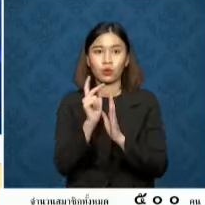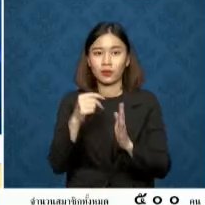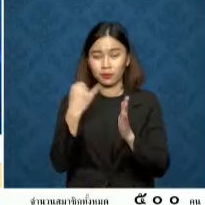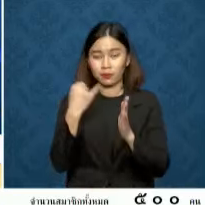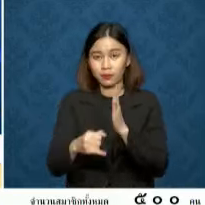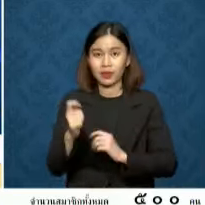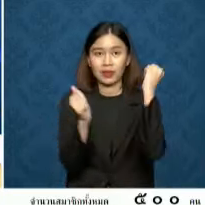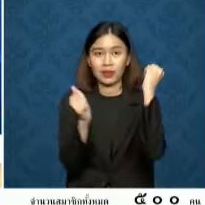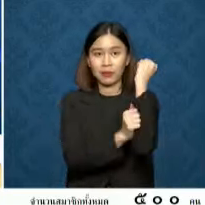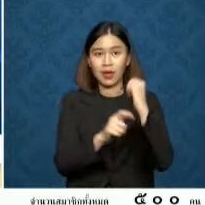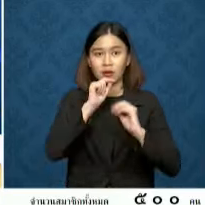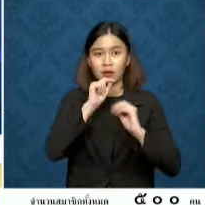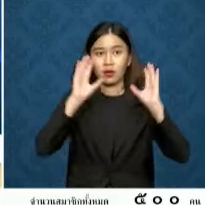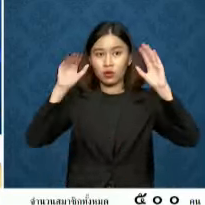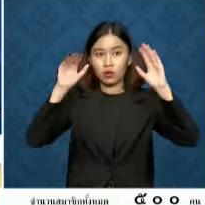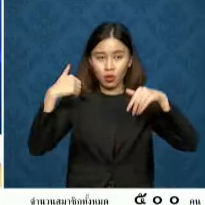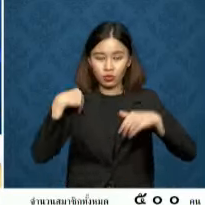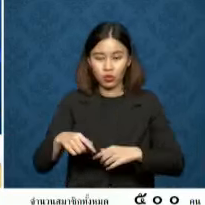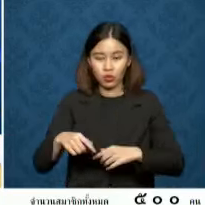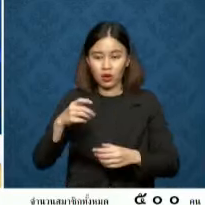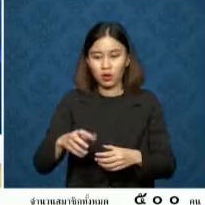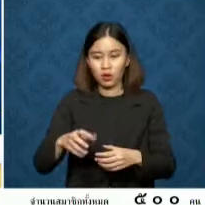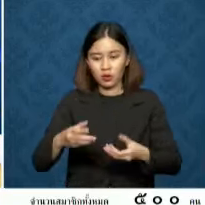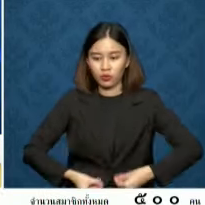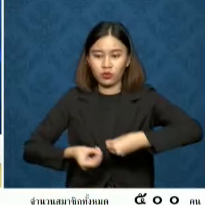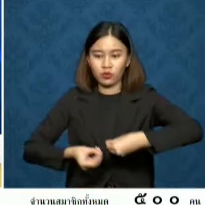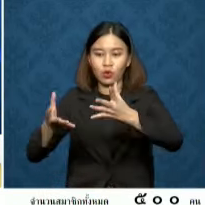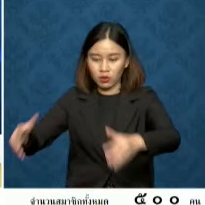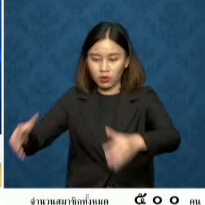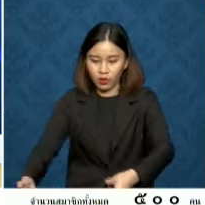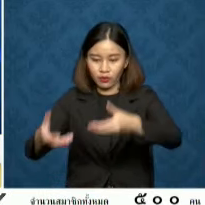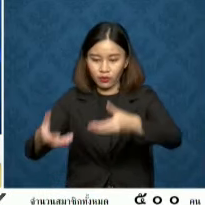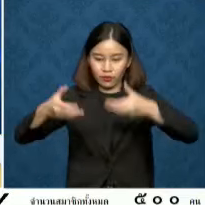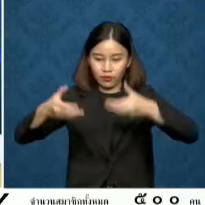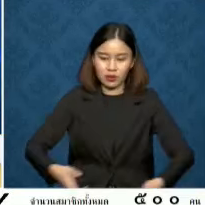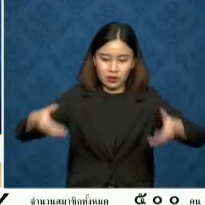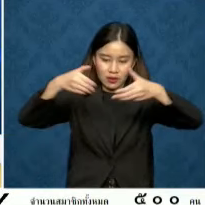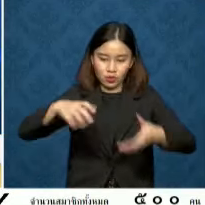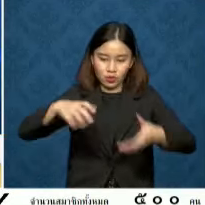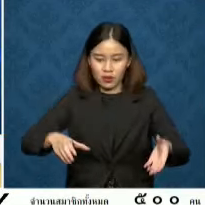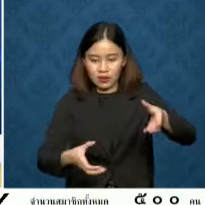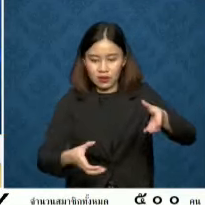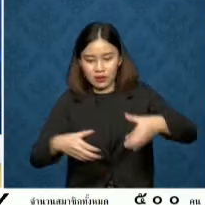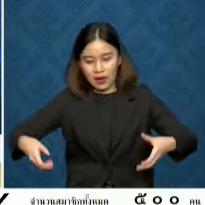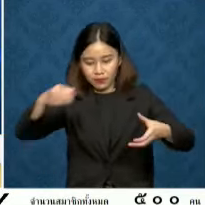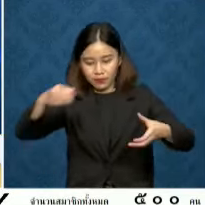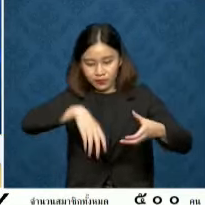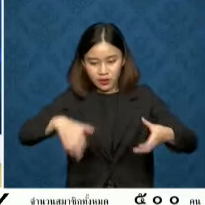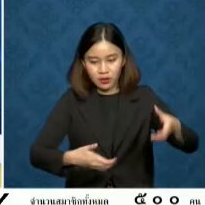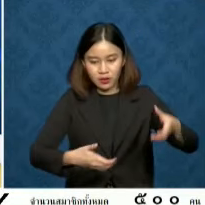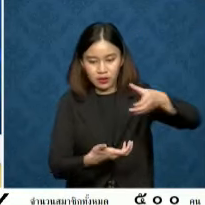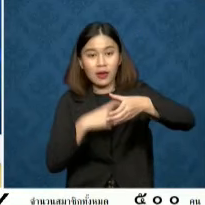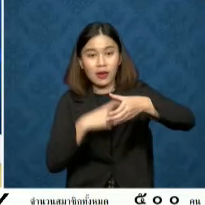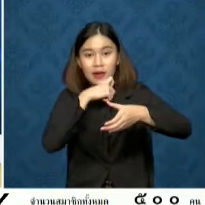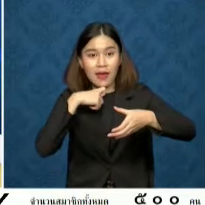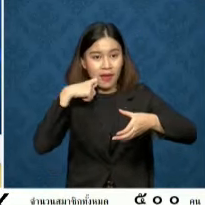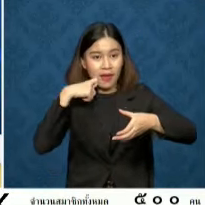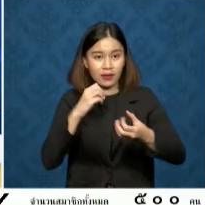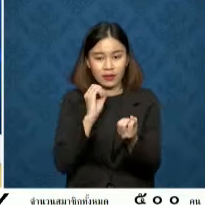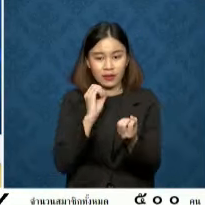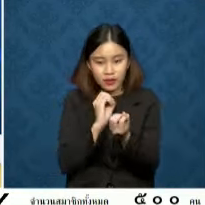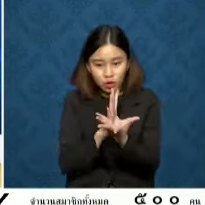าตำรวจเขางมกล่อง DVR ที่เจอจากการโยนทิ้งน้ำไปเนี่ยเขาเอาขึ้นมาเขารีบใส่ถุงดำรีบเทน้ำให้เต็มถุงเพราะว่าถ้ามันแห้งเมื่อไหร่มันจะเกิดคราบ